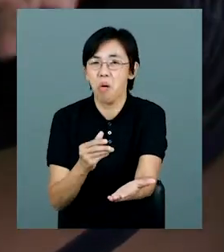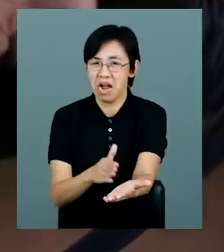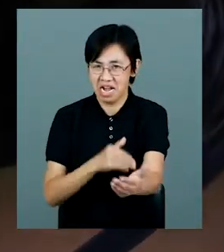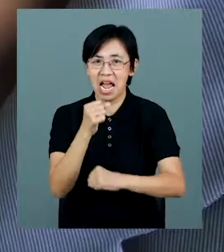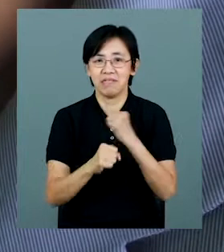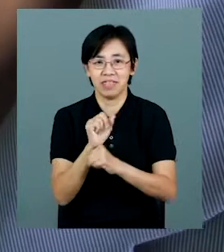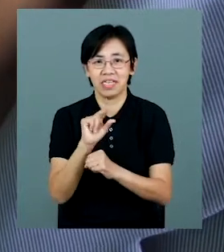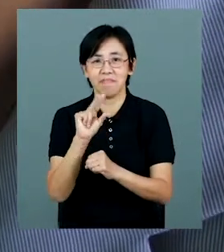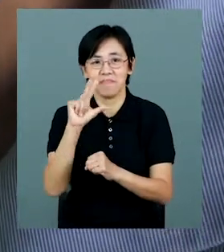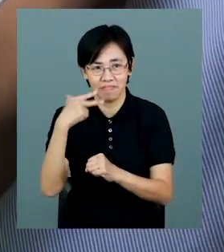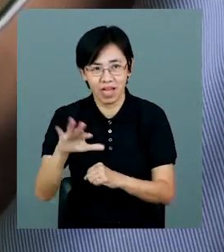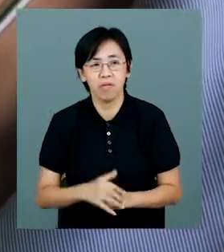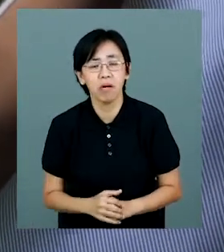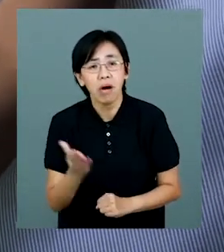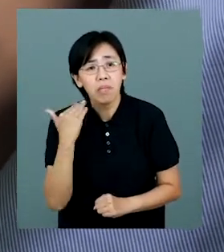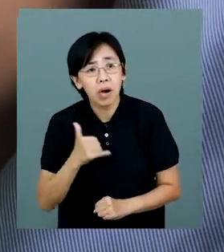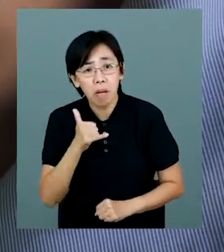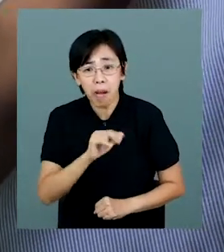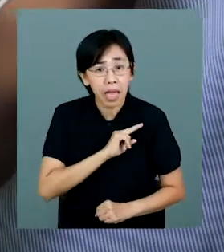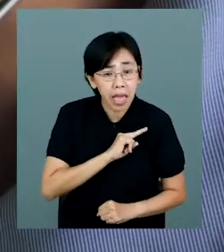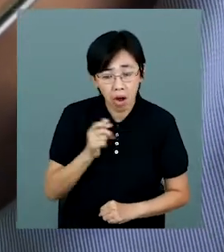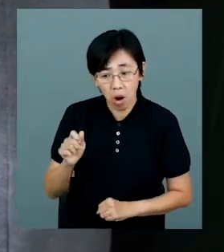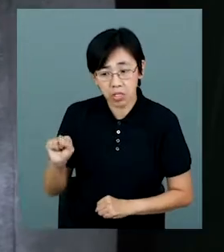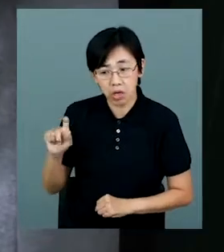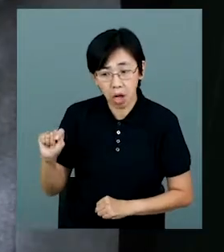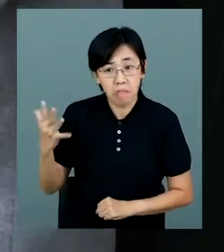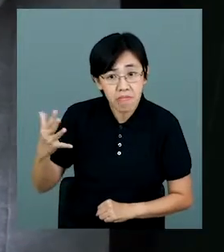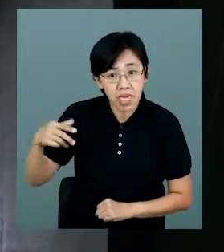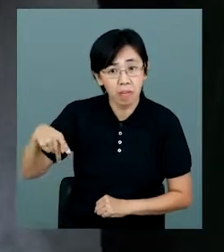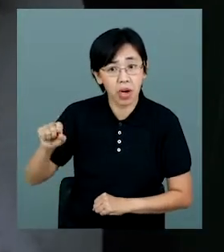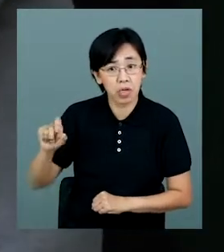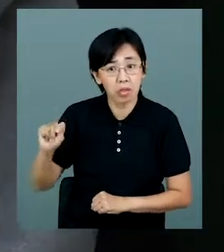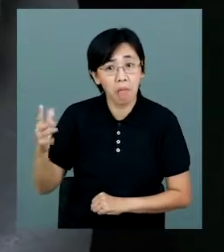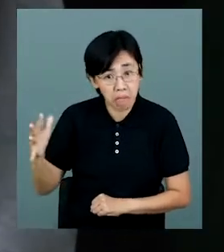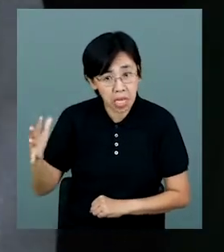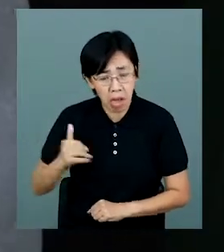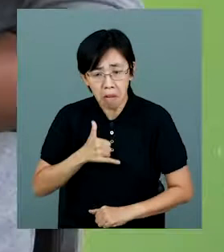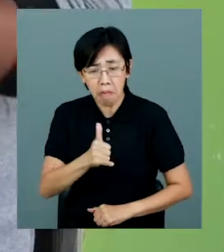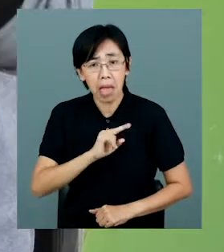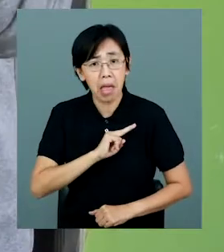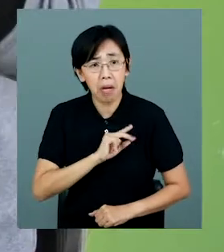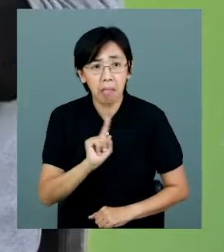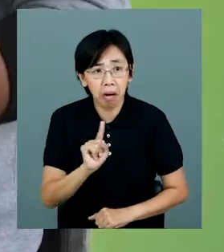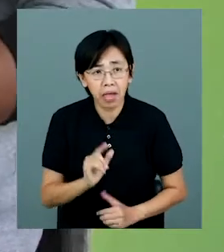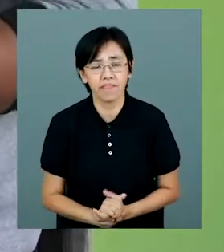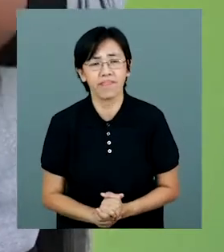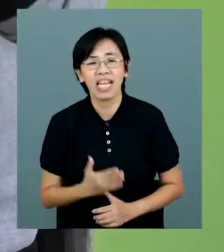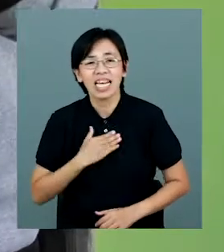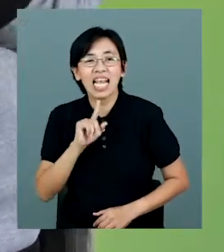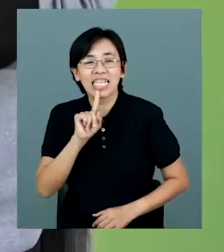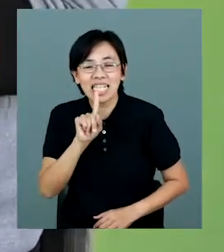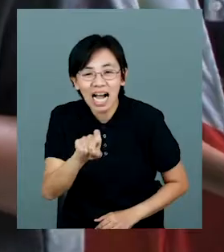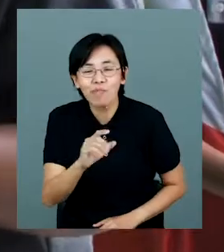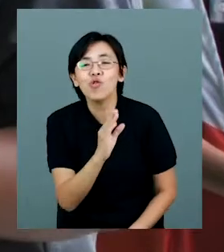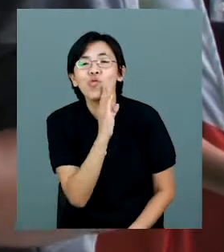33ปีปีนี ้33ปีก่อนหน้านี้เคยลงพื้นที่เองโดยไม่มีอสต.หรือพสต. เคยลงค่ะ เป็นยังไง ก็เวลาเราไปคือเรา